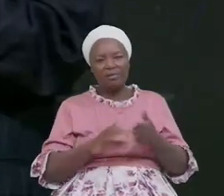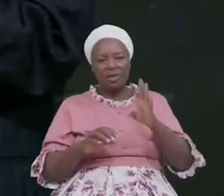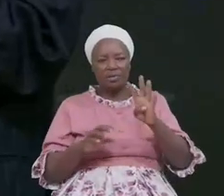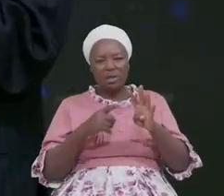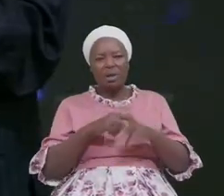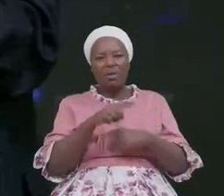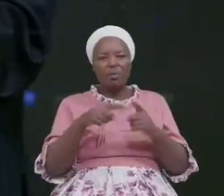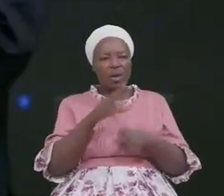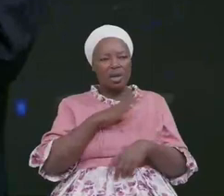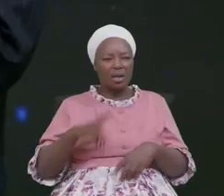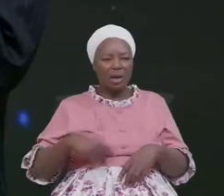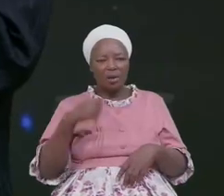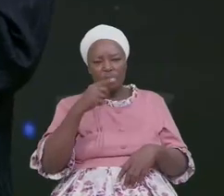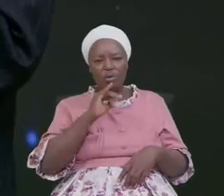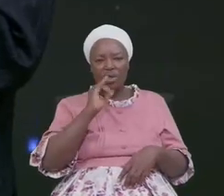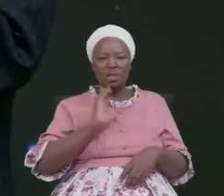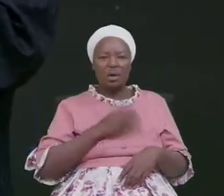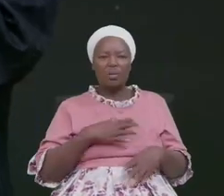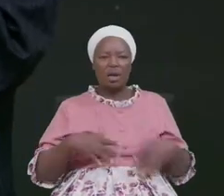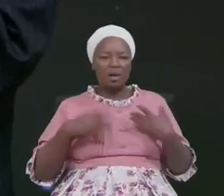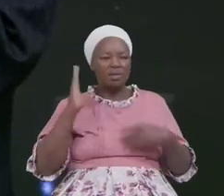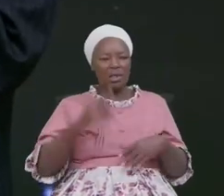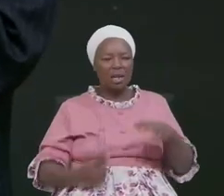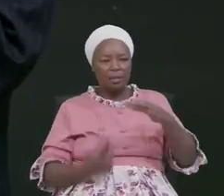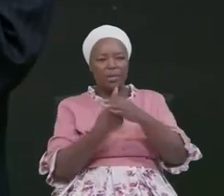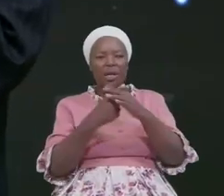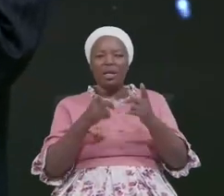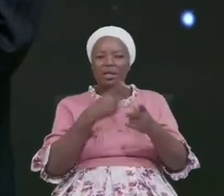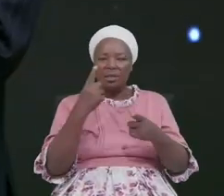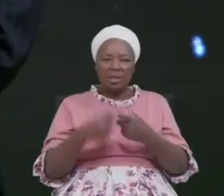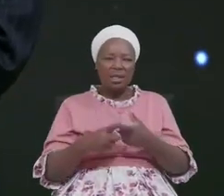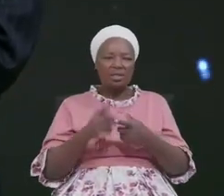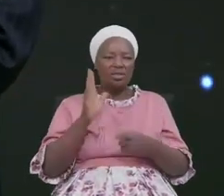paraîtra, alors vous paraîtrez aussi avec lui